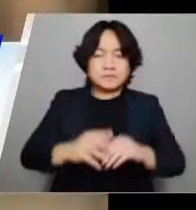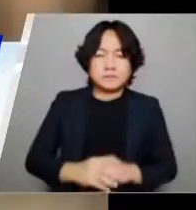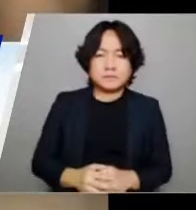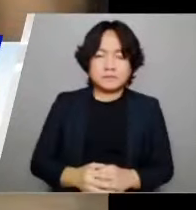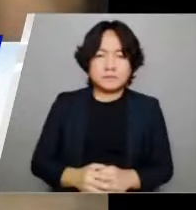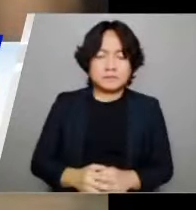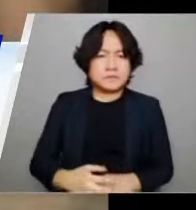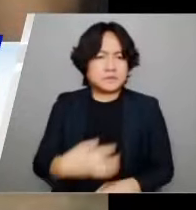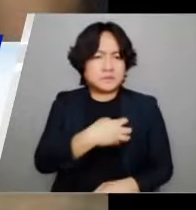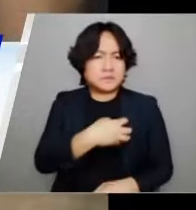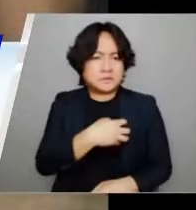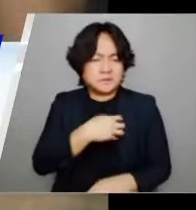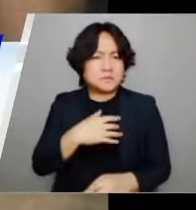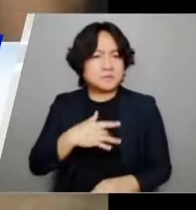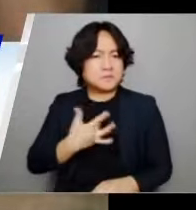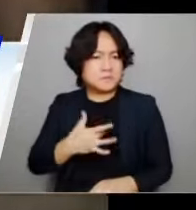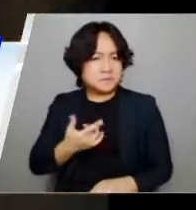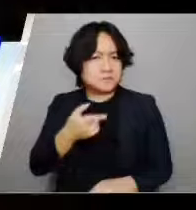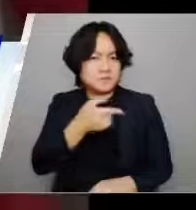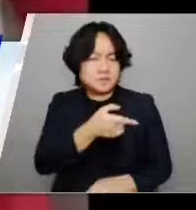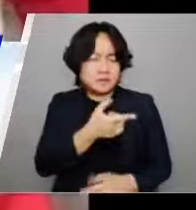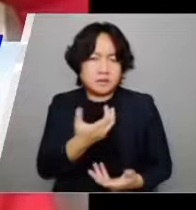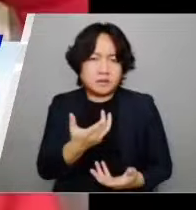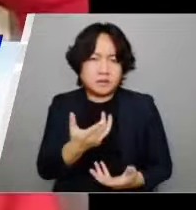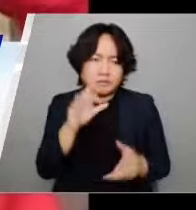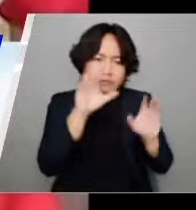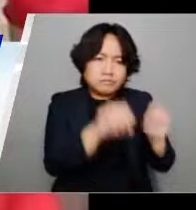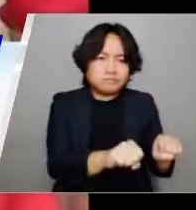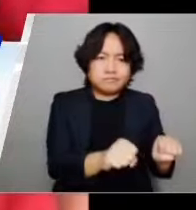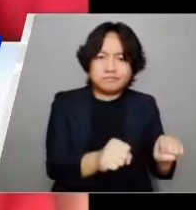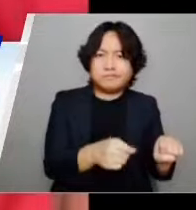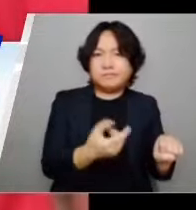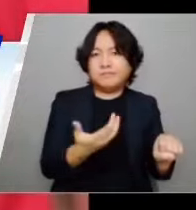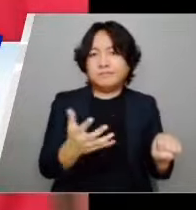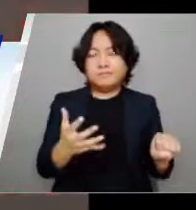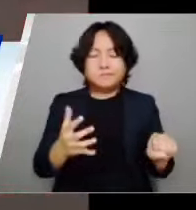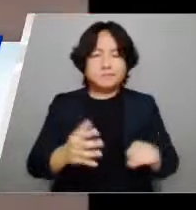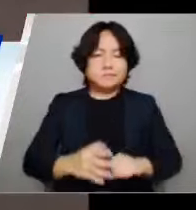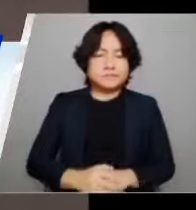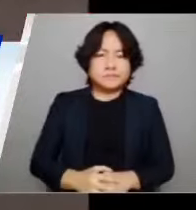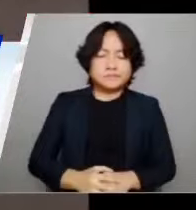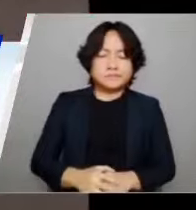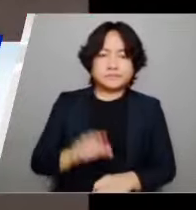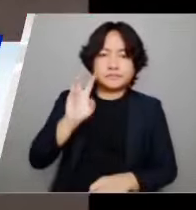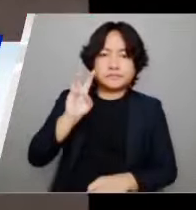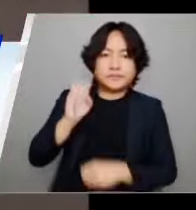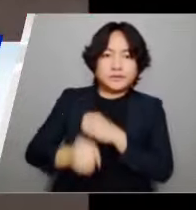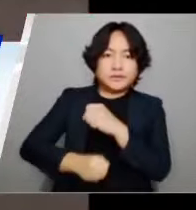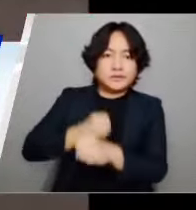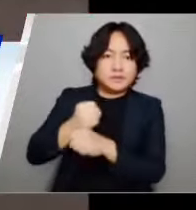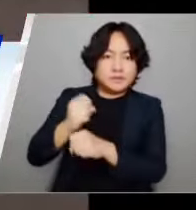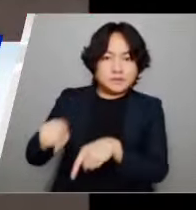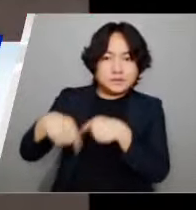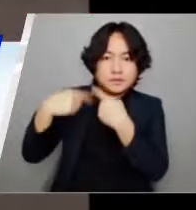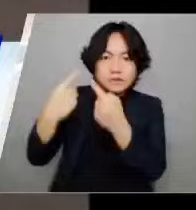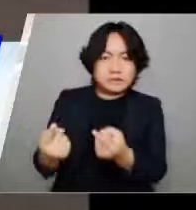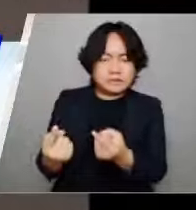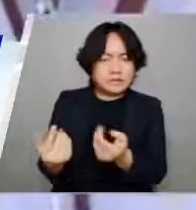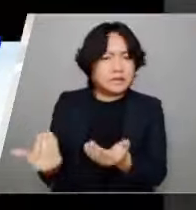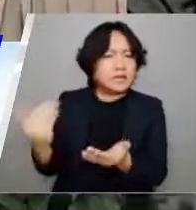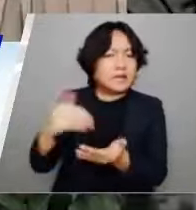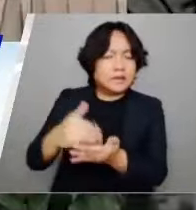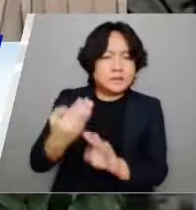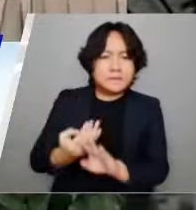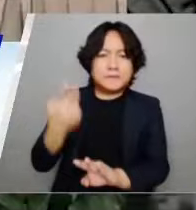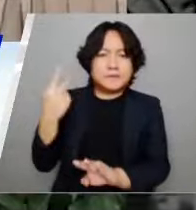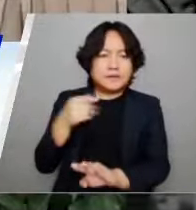pero walang naaresto kahit isa Makalipas ang anim na taon muling naong katang kasas ni Halili n banggitin ito